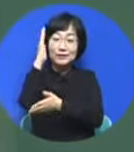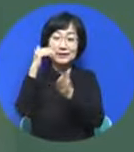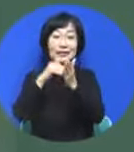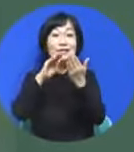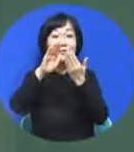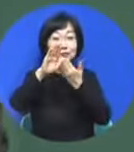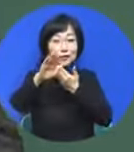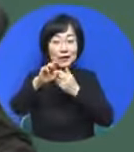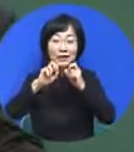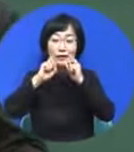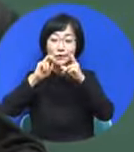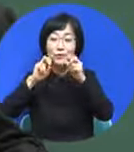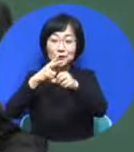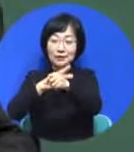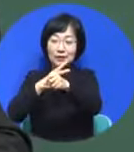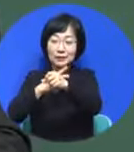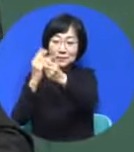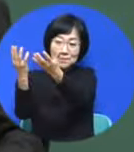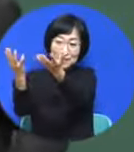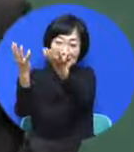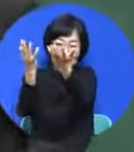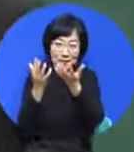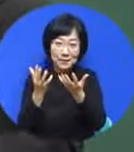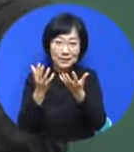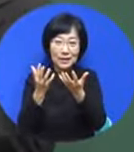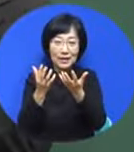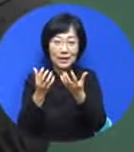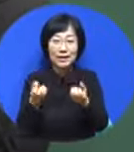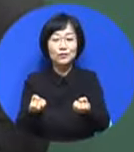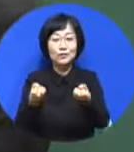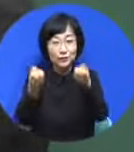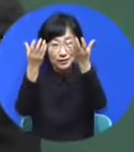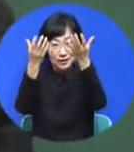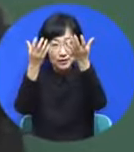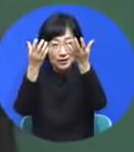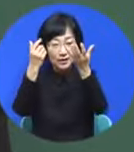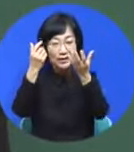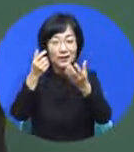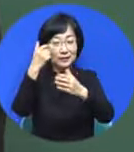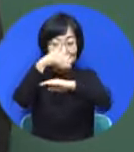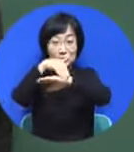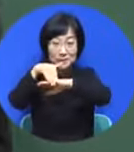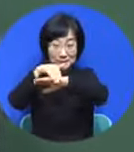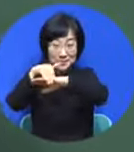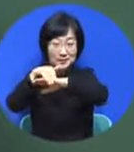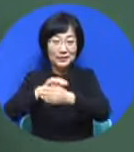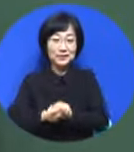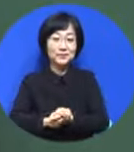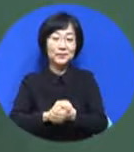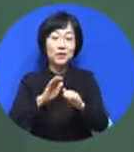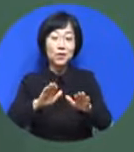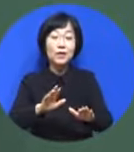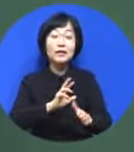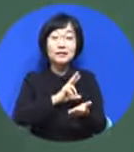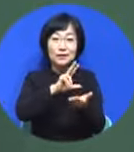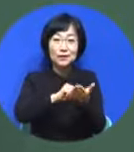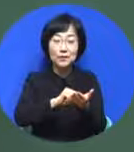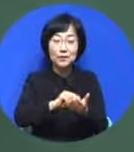있겠습니다. And after this worship is over, we'll have one more meeting with our missionaries. 요셉의 시작입니다. But this is the